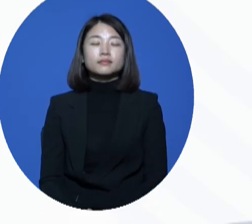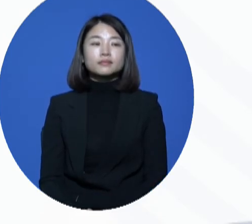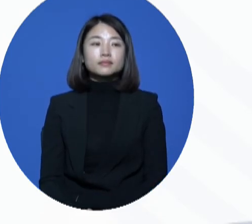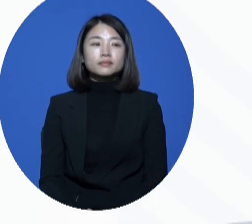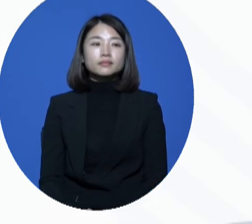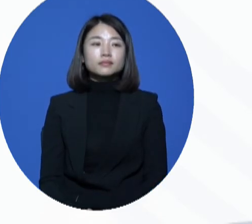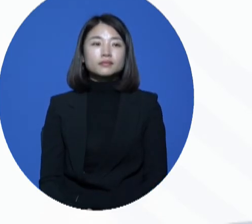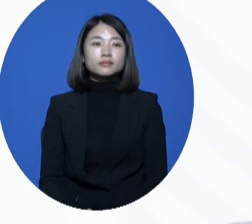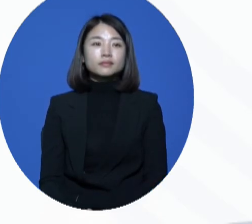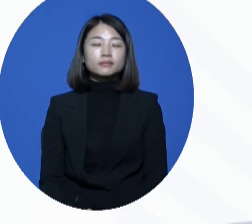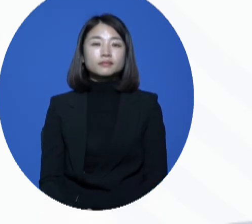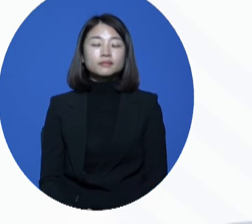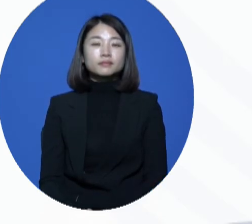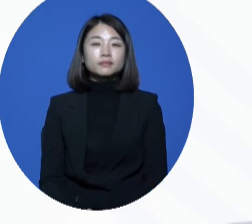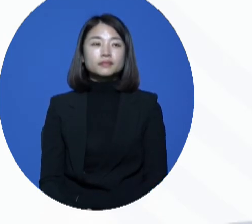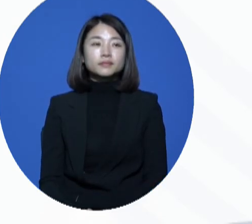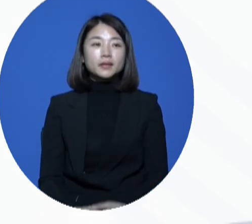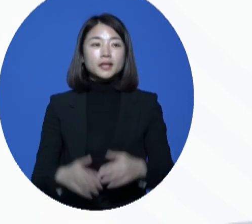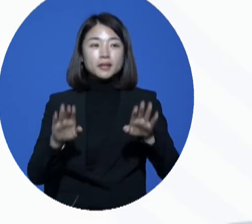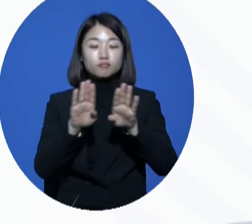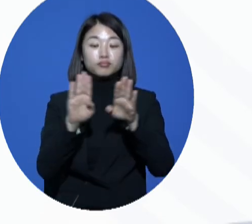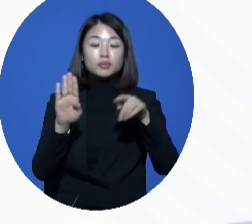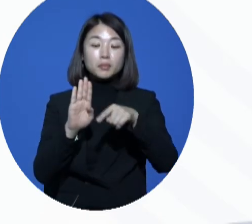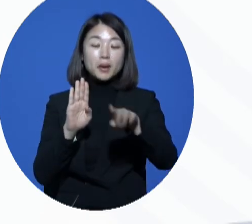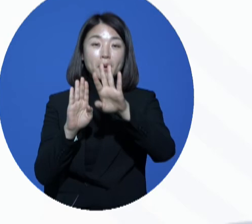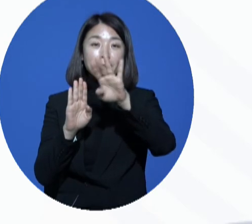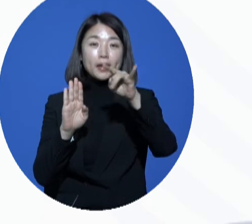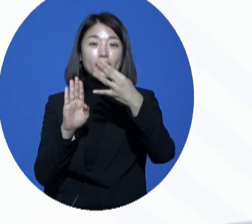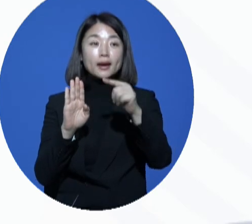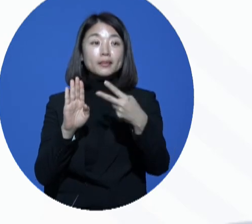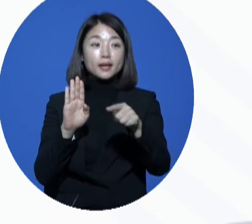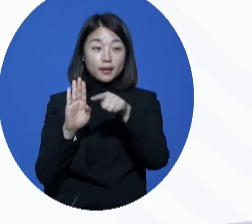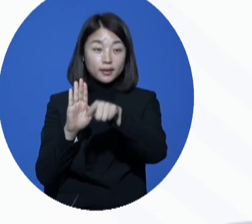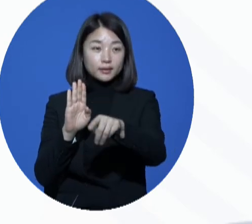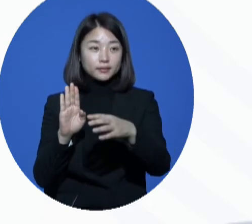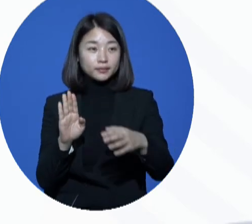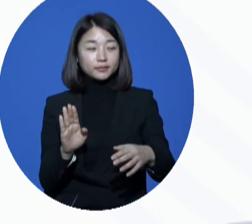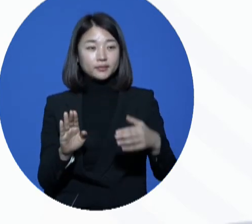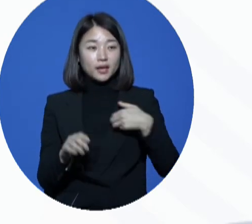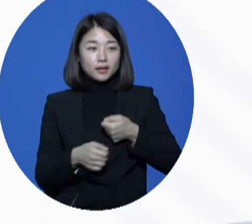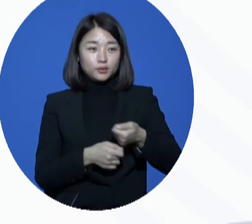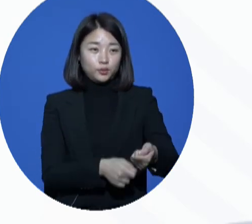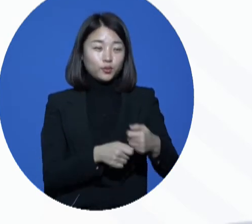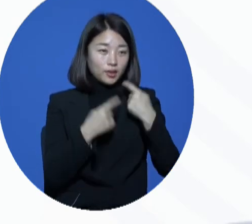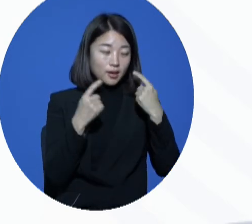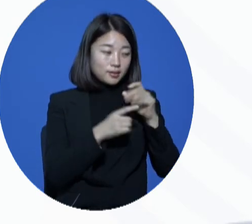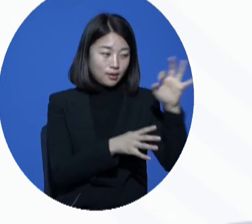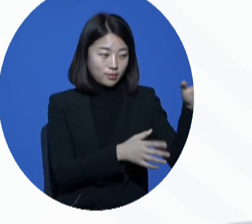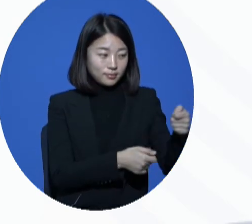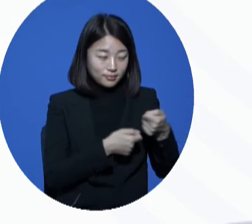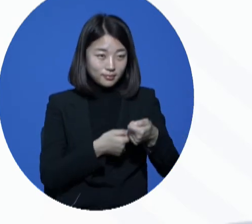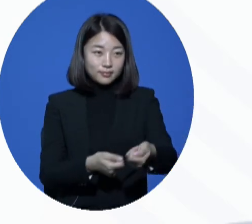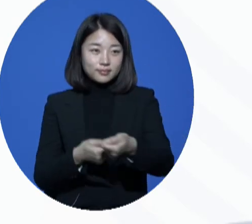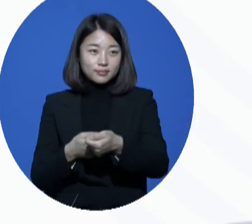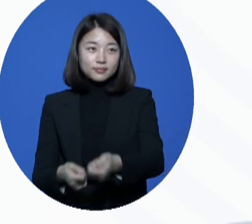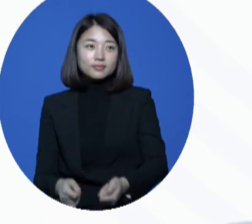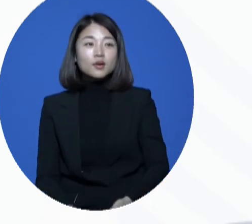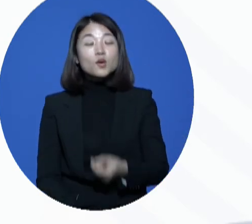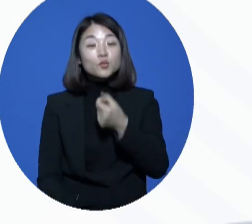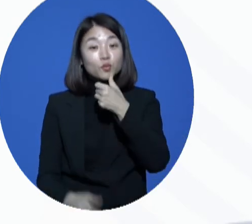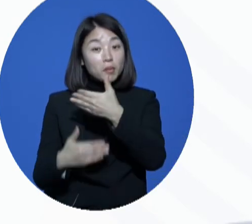화장실, 여기가 이제 베란다. 청소가 잘 안 되죠. 여기는 이 청소기도 내가 돈 벌어갖고 산 거고.